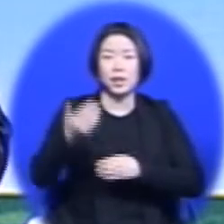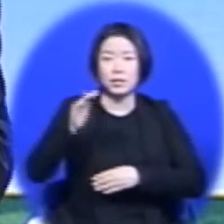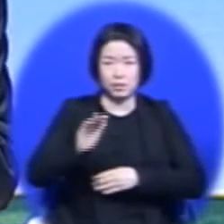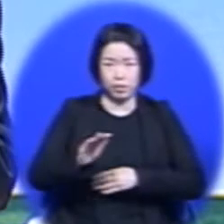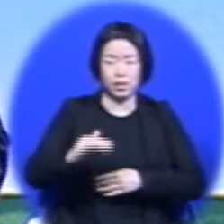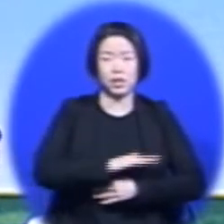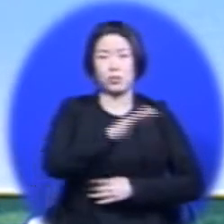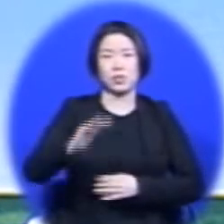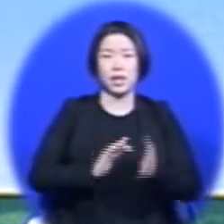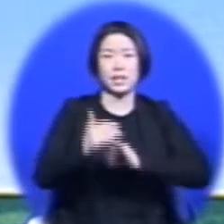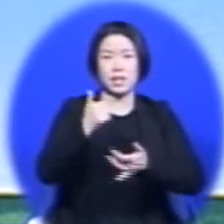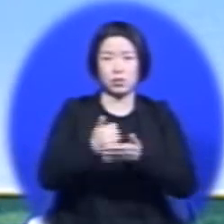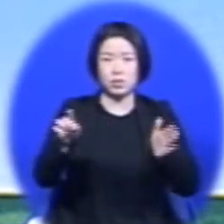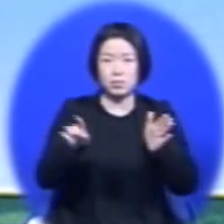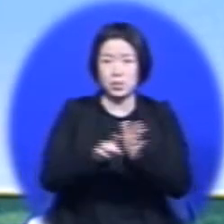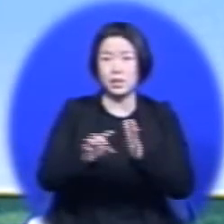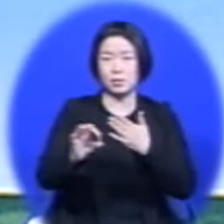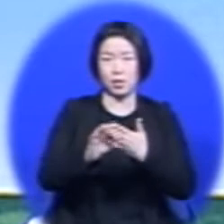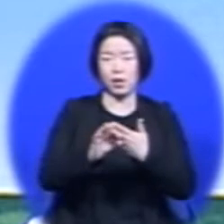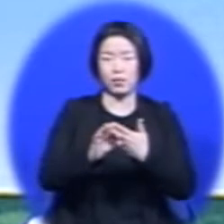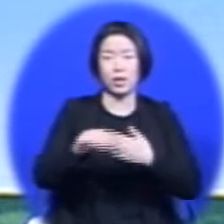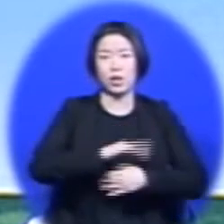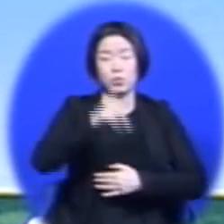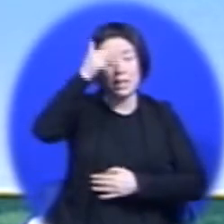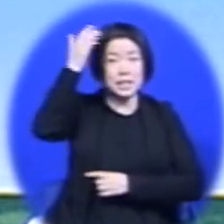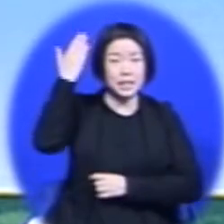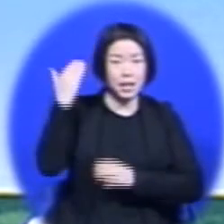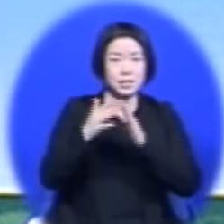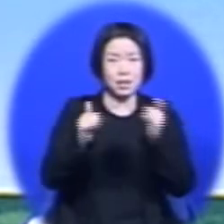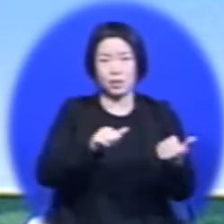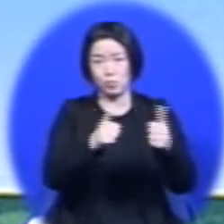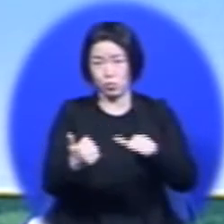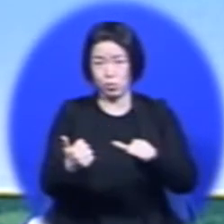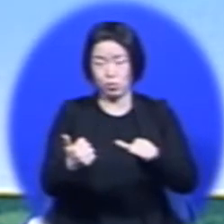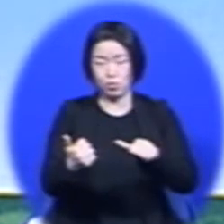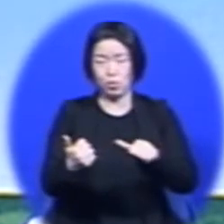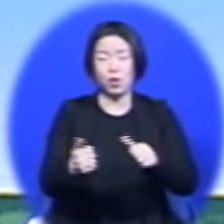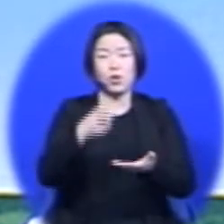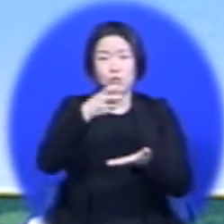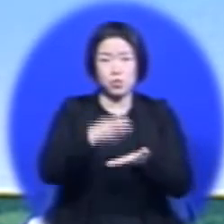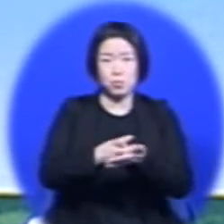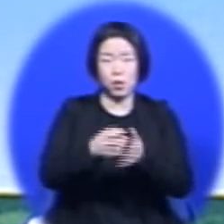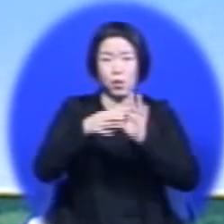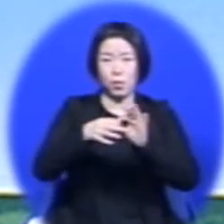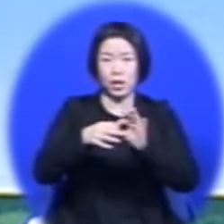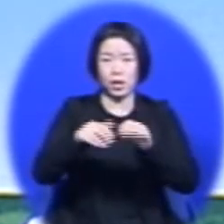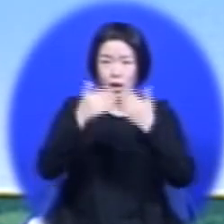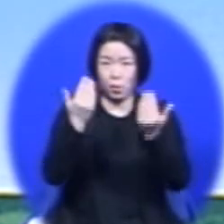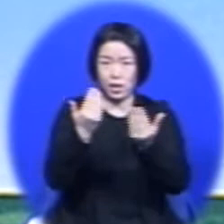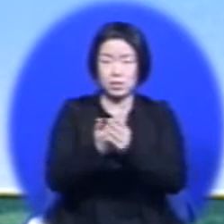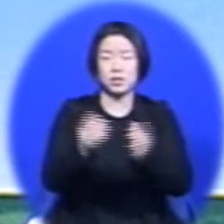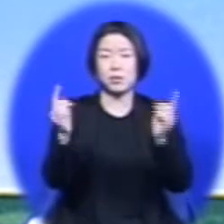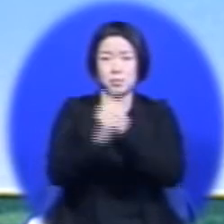우리가 예수님을 믿으면 우리의 옛사람이 죽음으로 율법과의 관계가 완전히